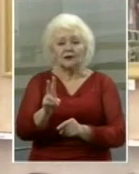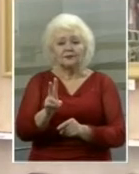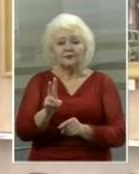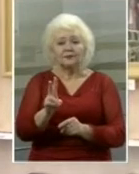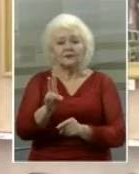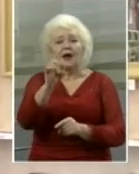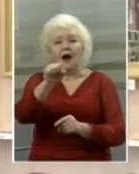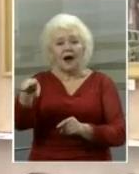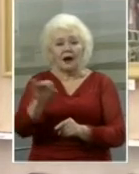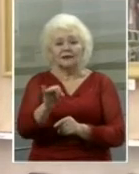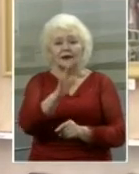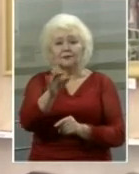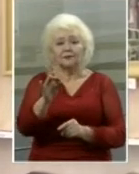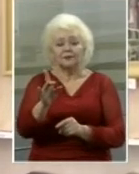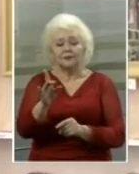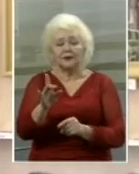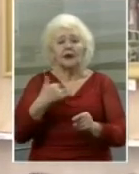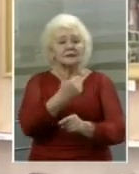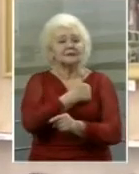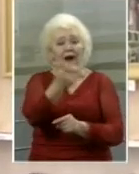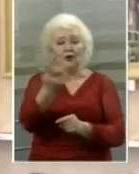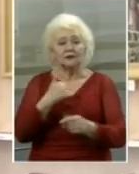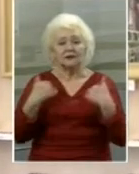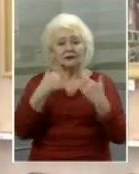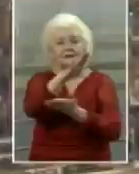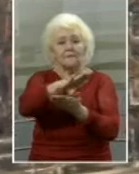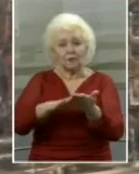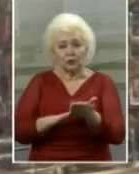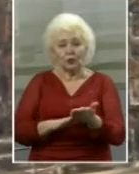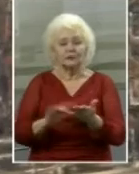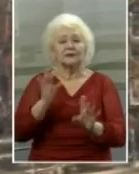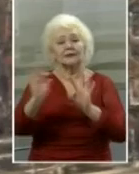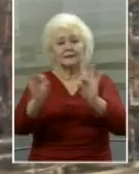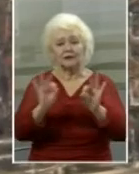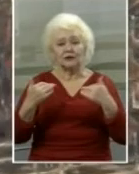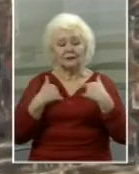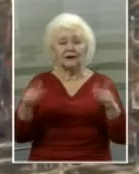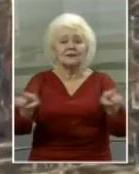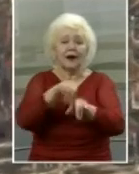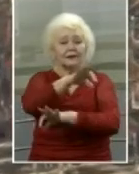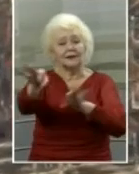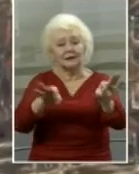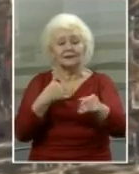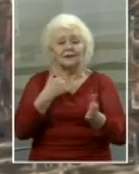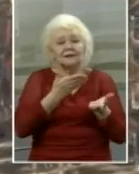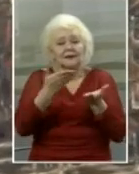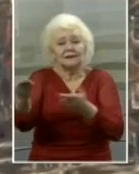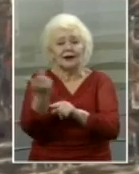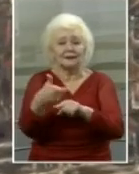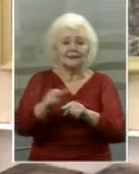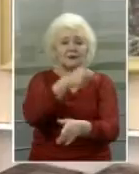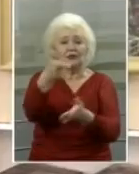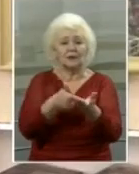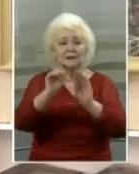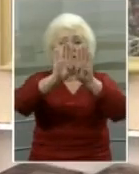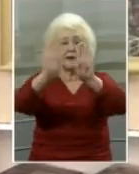Але все-таки захотілося продовжувати живопис. І, звичайно, як архітектора мене тягне більше на міський